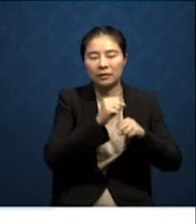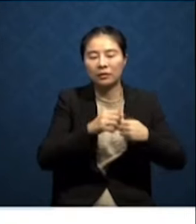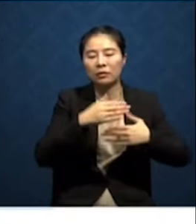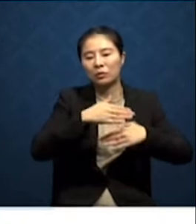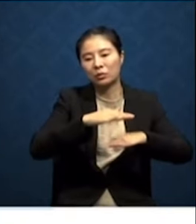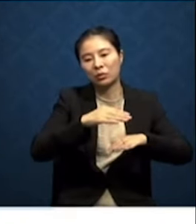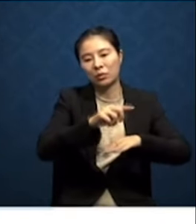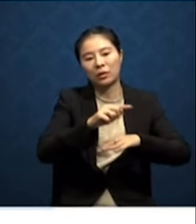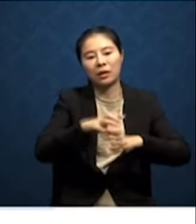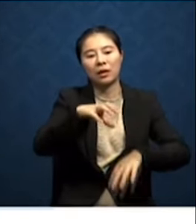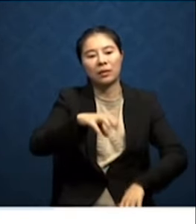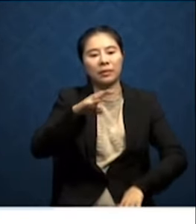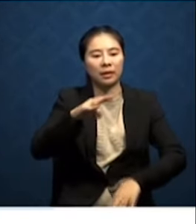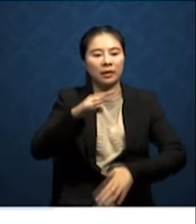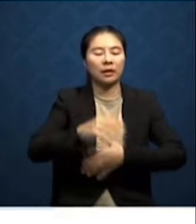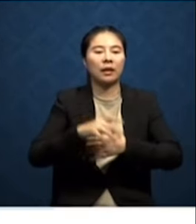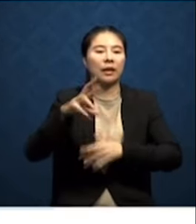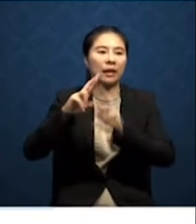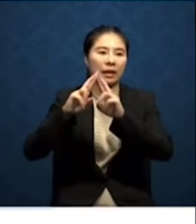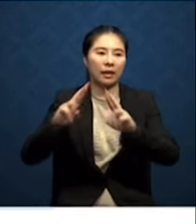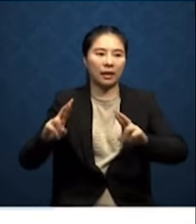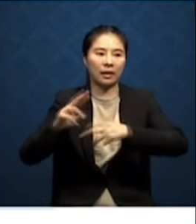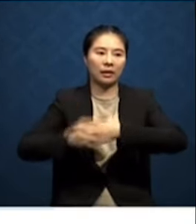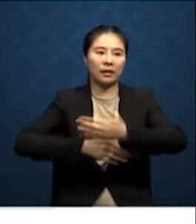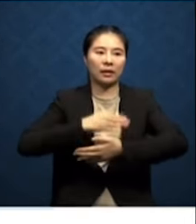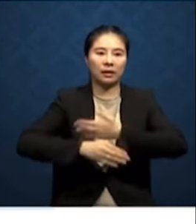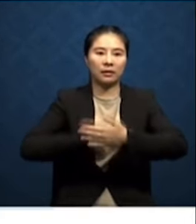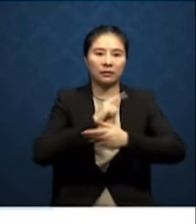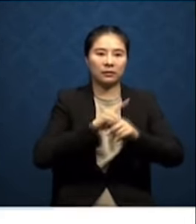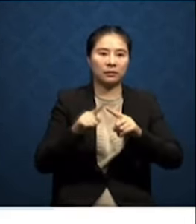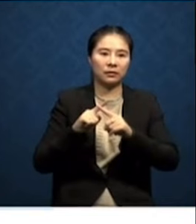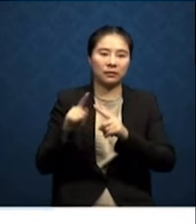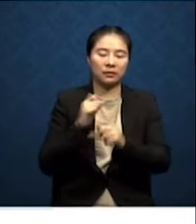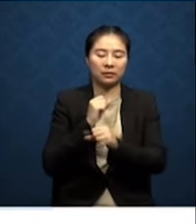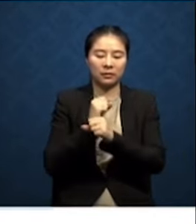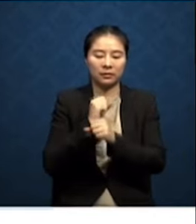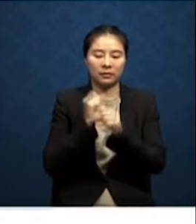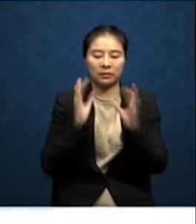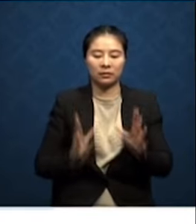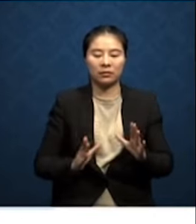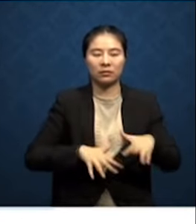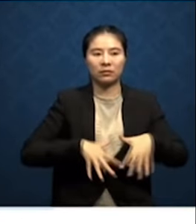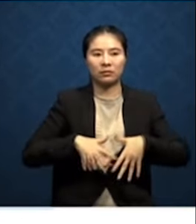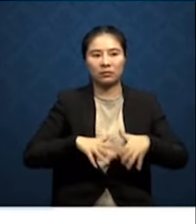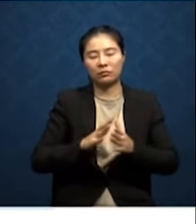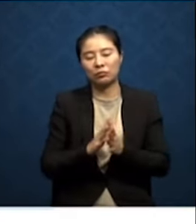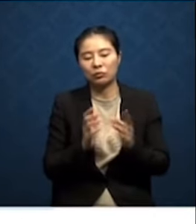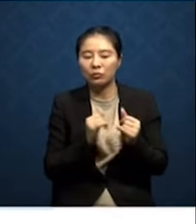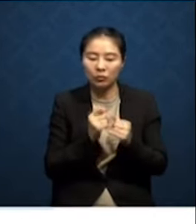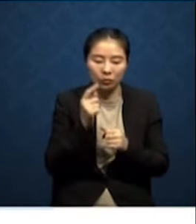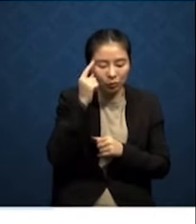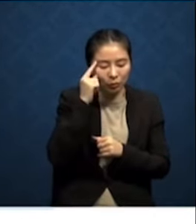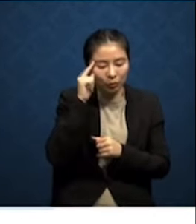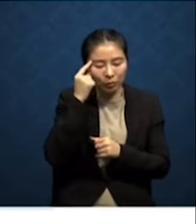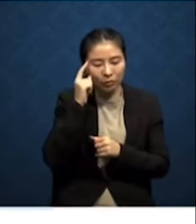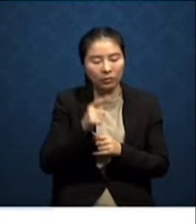ยังเอ่อร้านค้าขนาดใหญ่ก็ตามหรือขนาดเล็กก็ตามเนี่ยกลุ่มเหล่านี้ประชาชนไม่เคยสัมผัสกับเขาครับเขาไม่เคยเข้าสู่